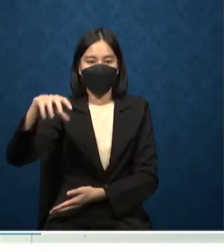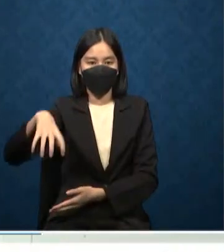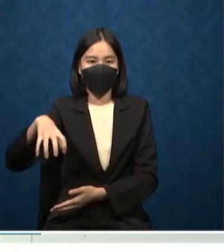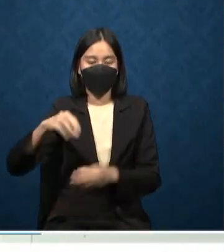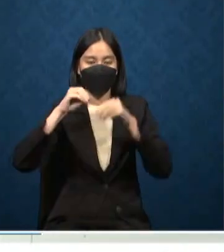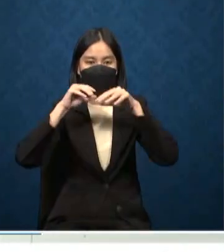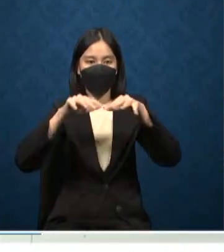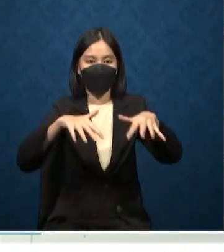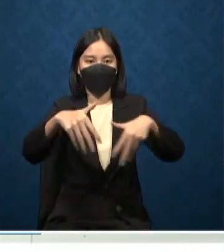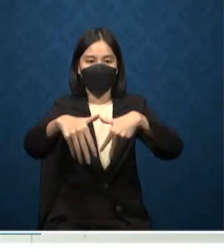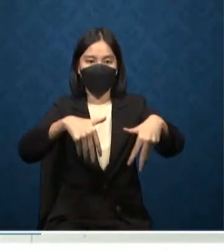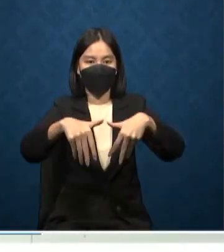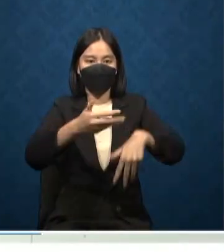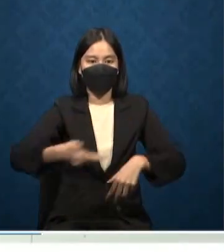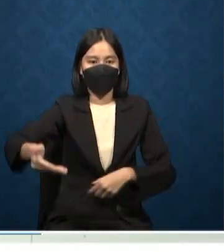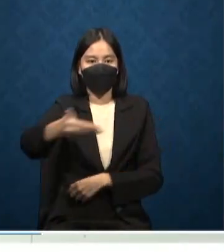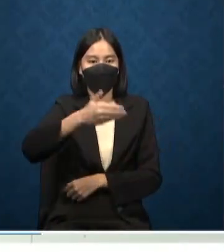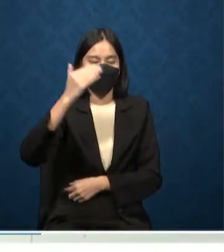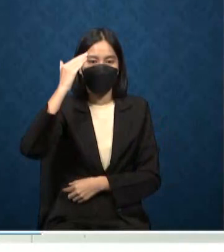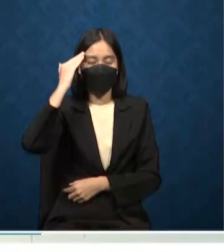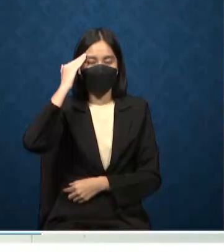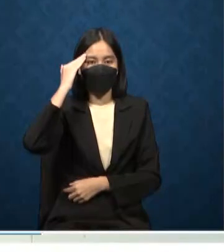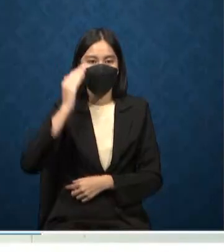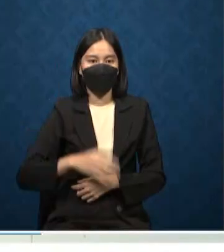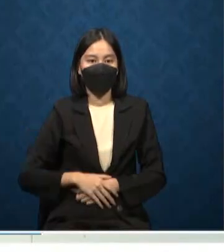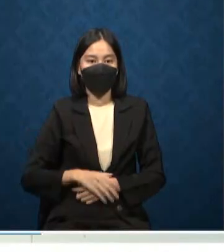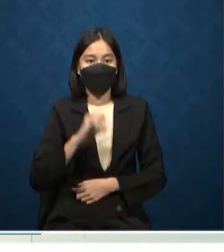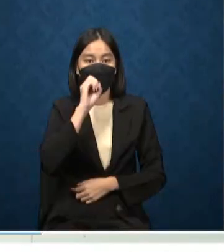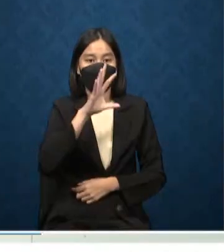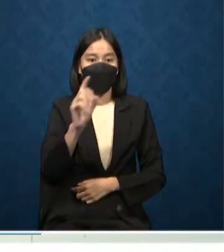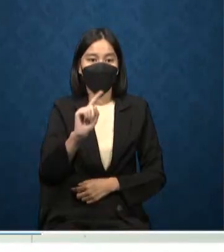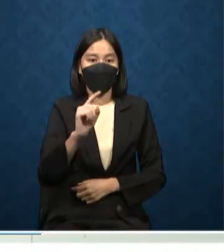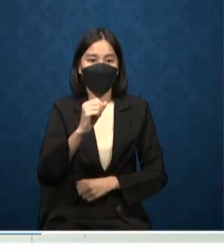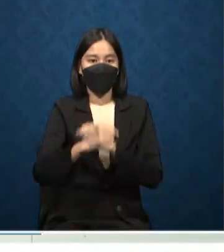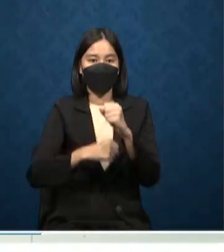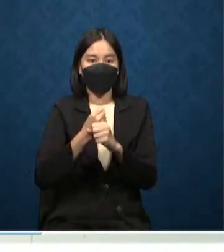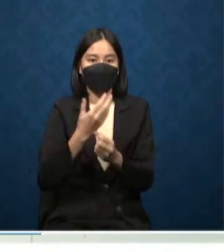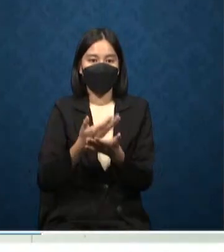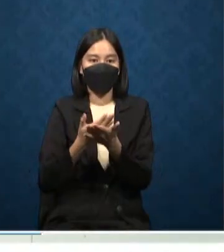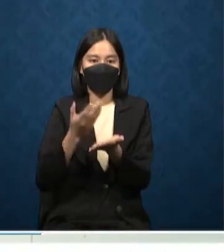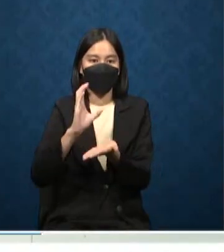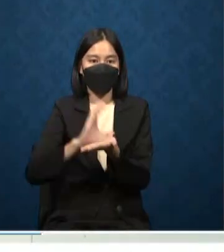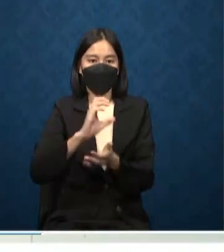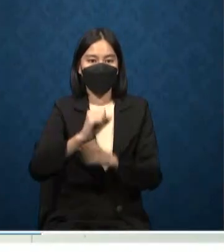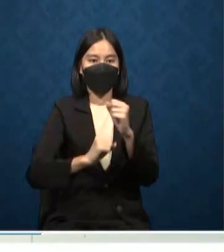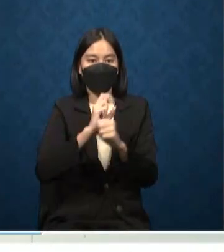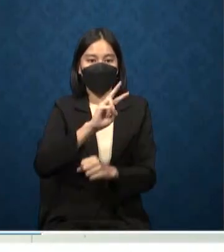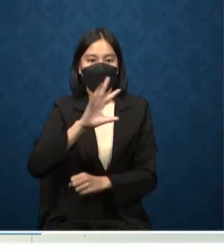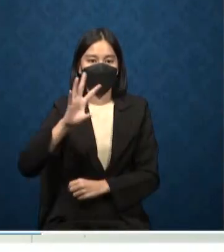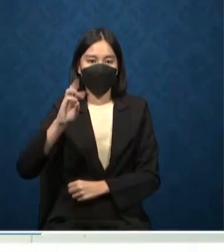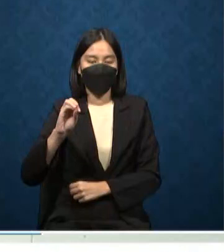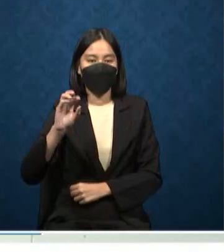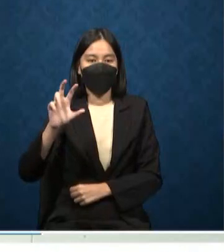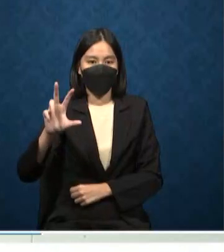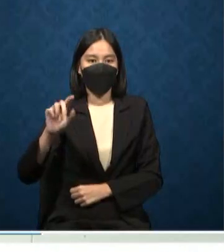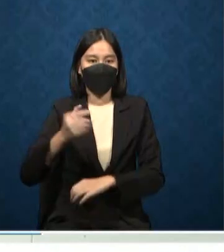ทราบเป็นการทั่วไปขอกราบเรียนว่าในปีงบประมาณพ.ศ 2563เป็นปี